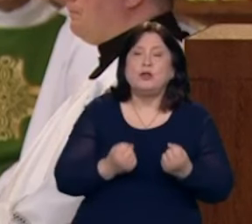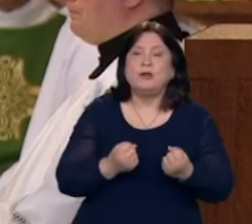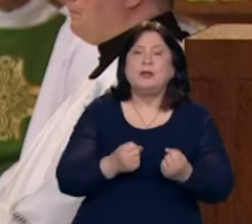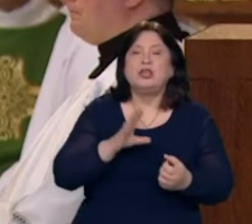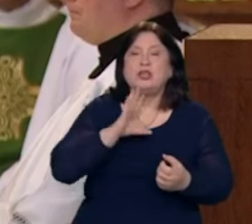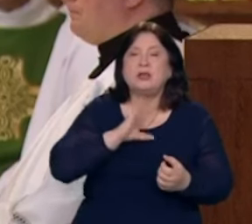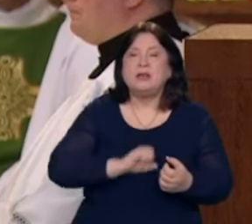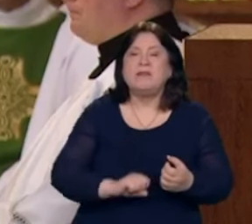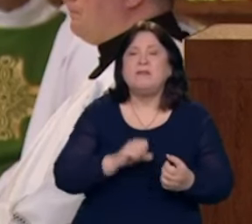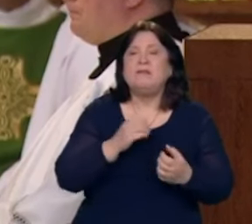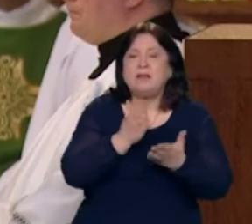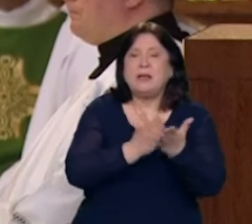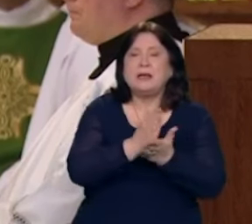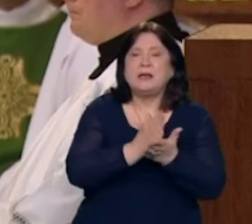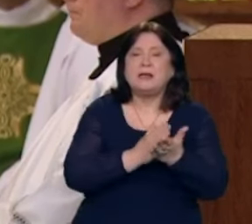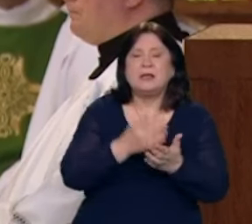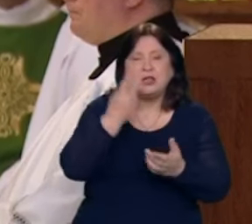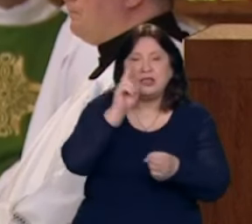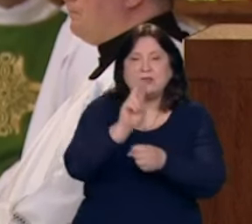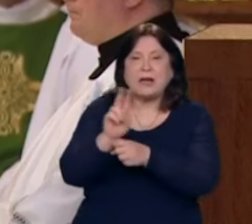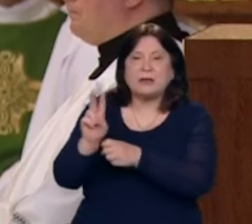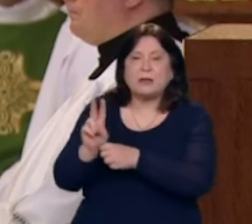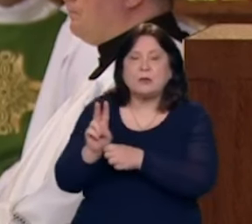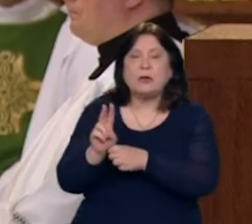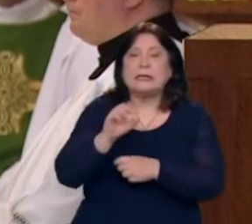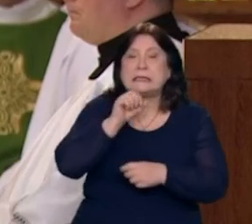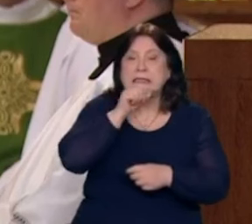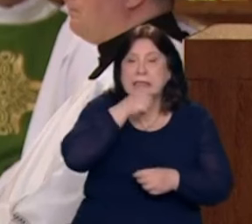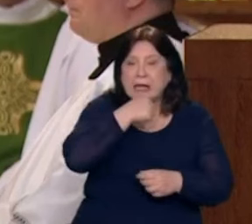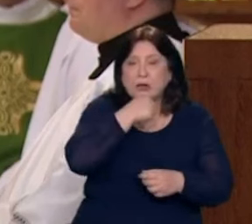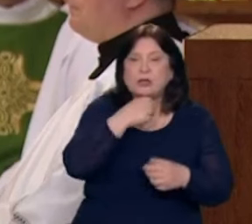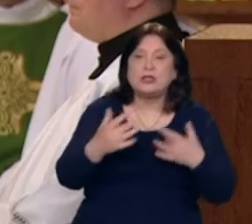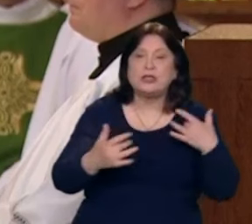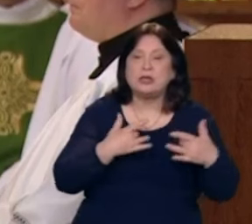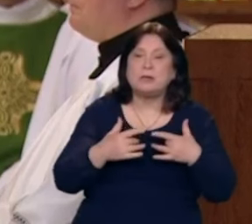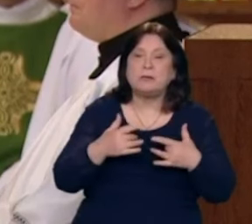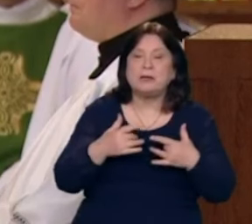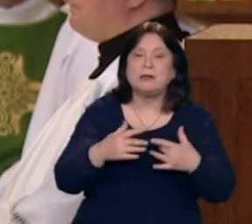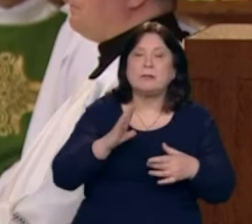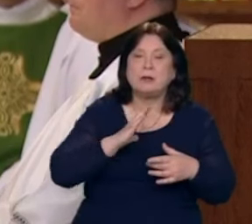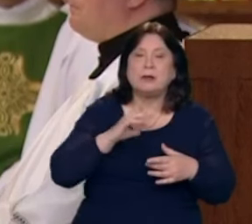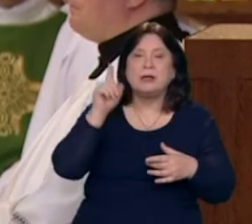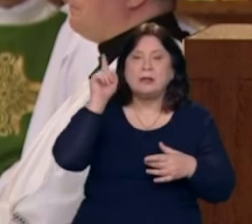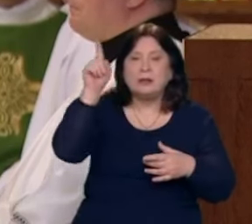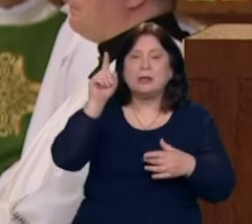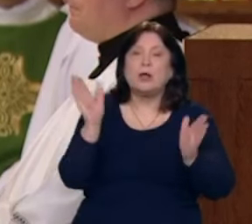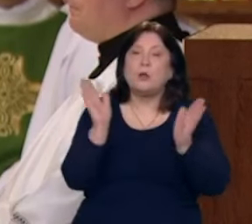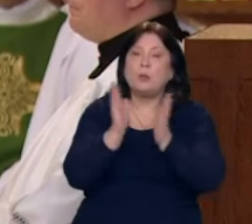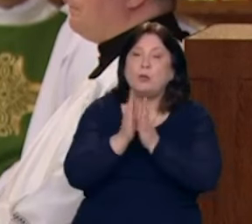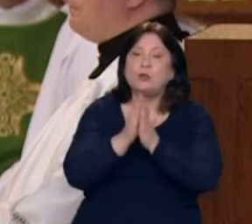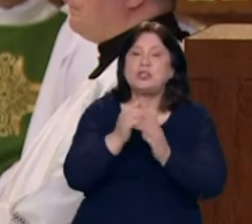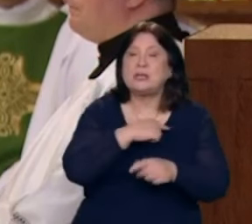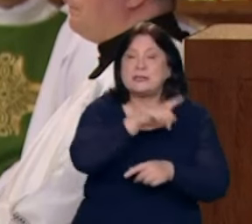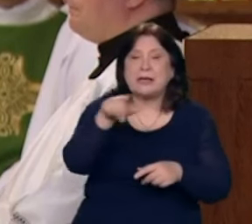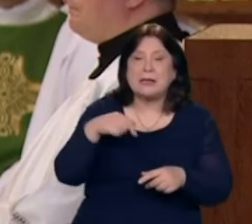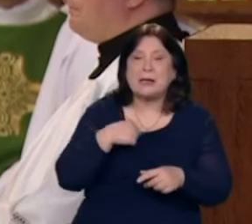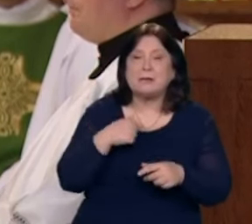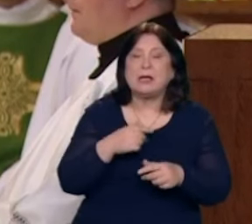Ewangelii starości i cierpienia Módl się za nami